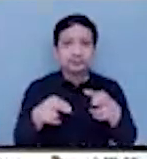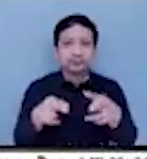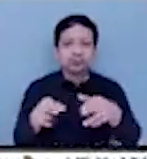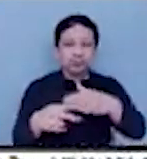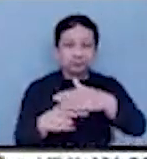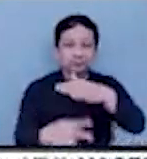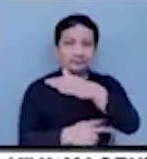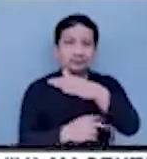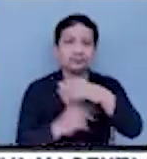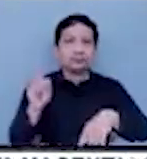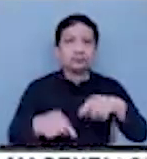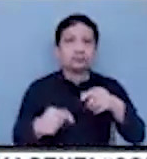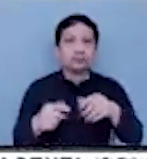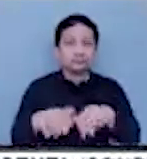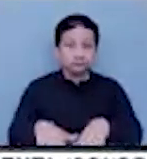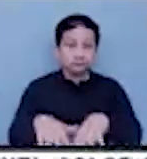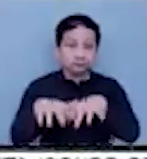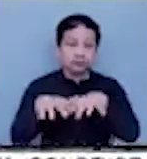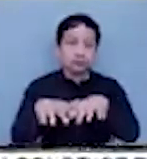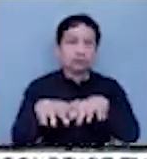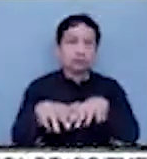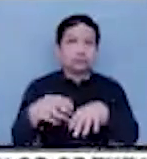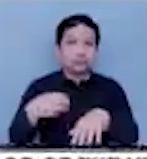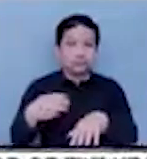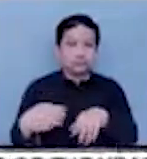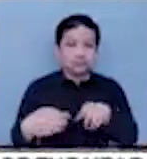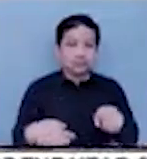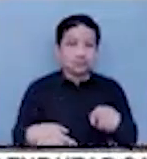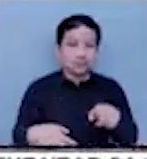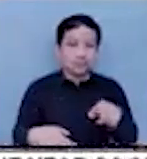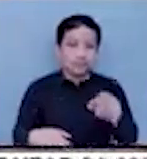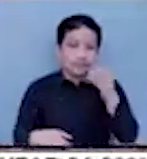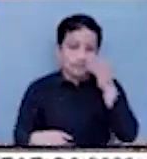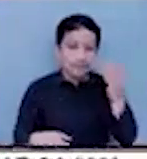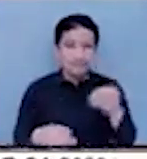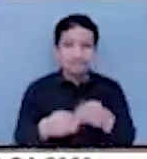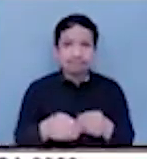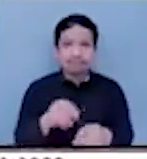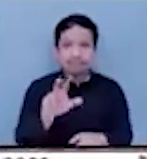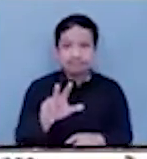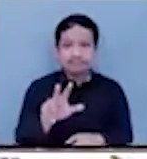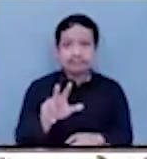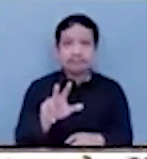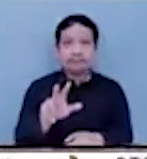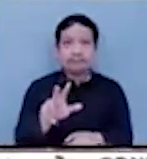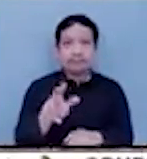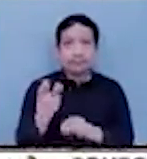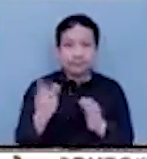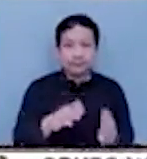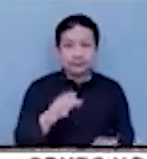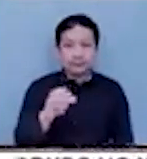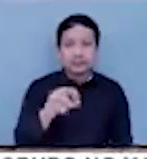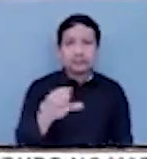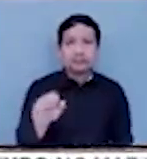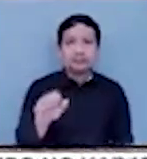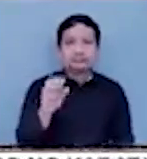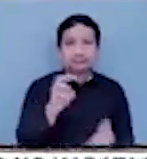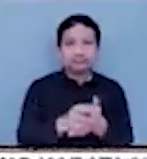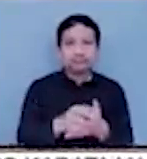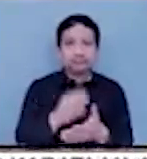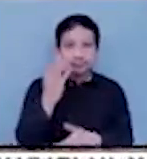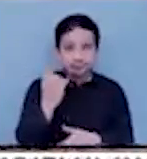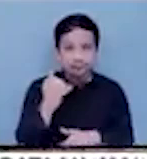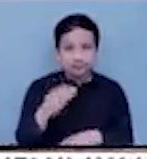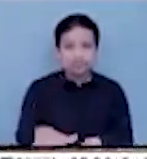nakaligtas sa baha ang police station ng syudad. Nasa 3 ang naitalang nasawi sa Oroquieta City dahil sa baha.